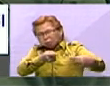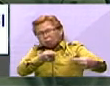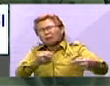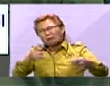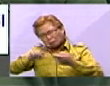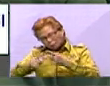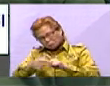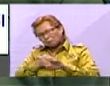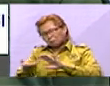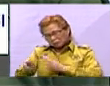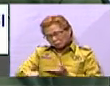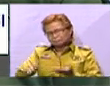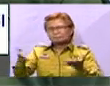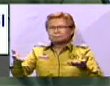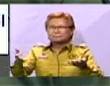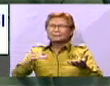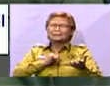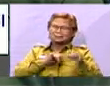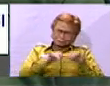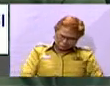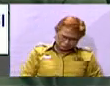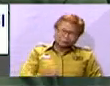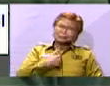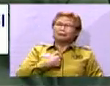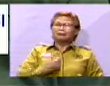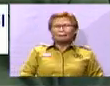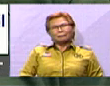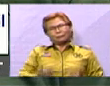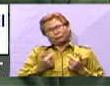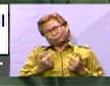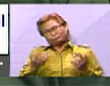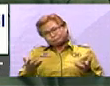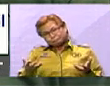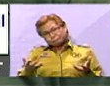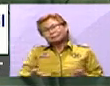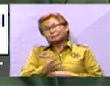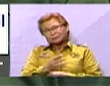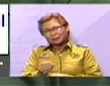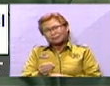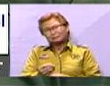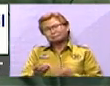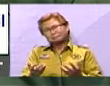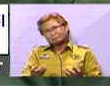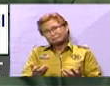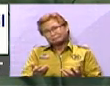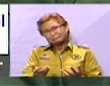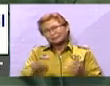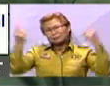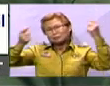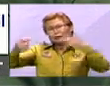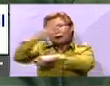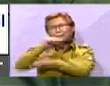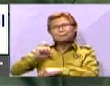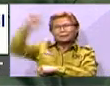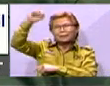perjuanganang saya masih lagi ada saya masih hidup dan sambutan hari merdeka